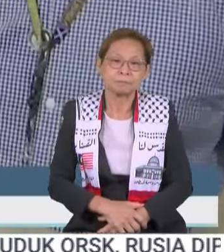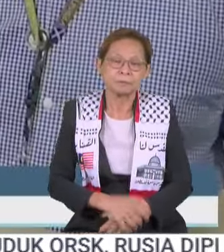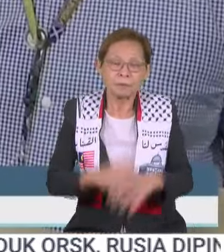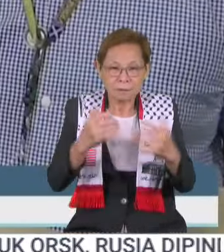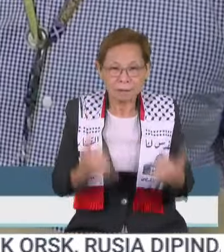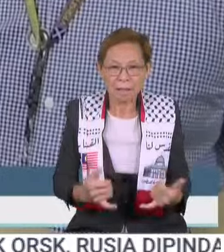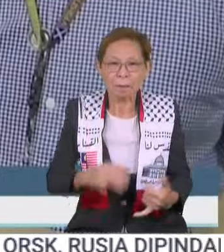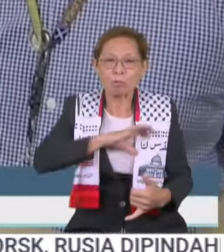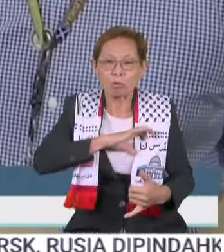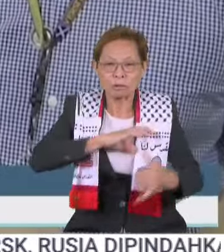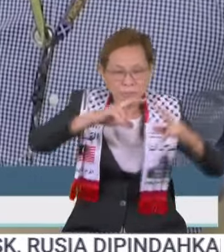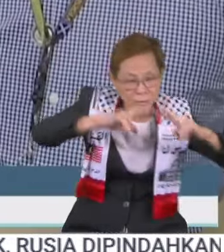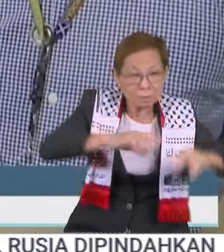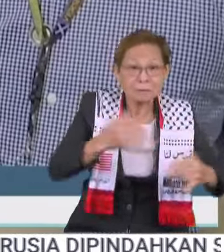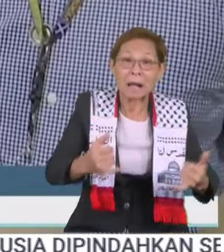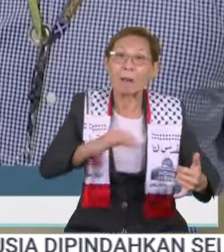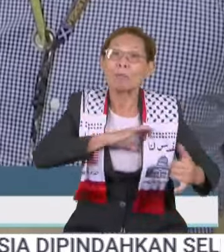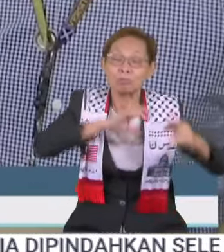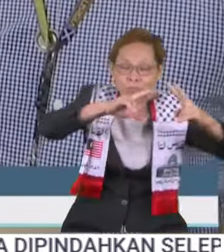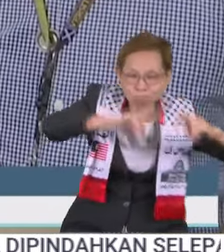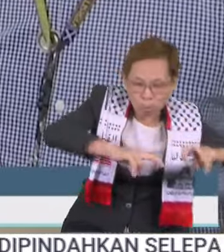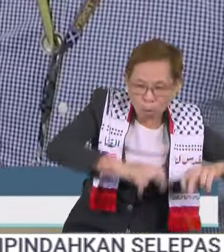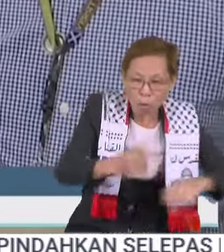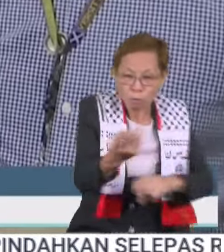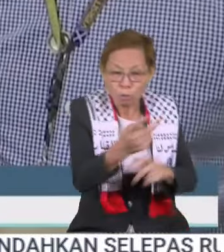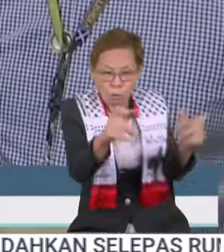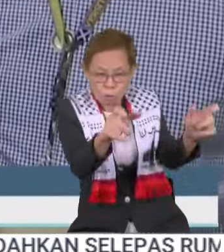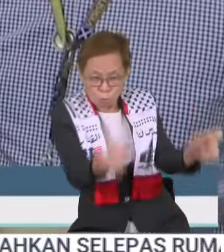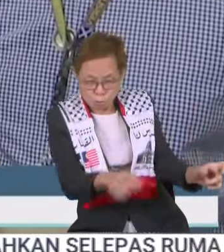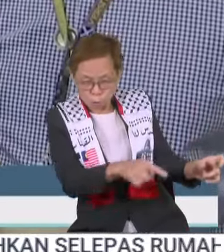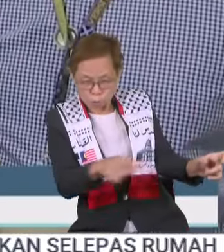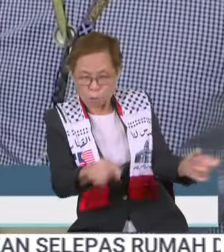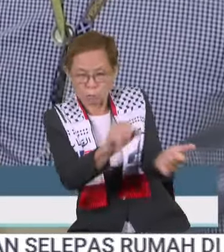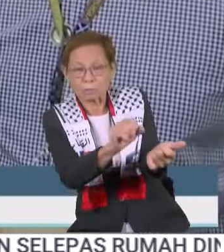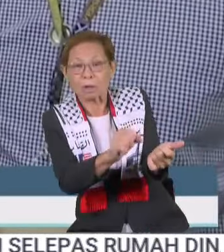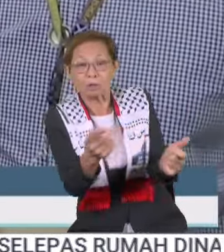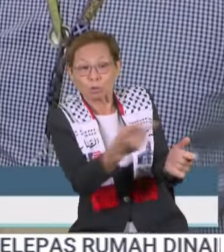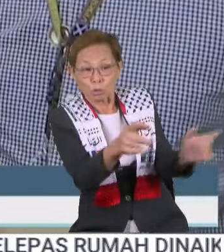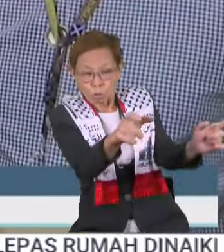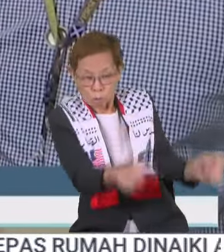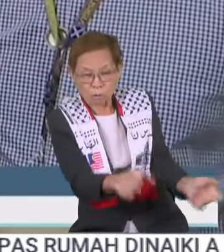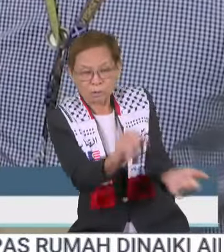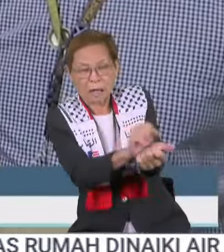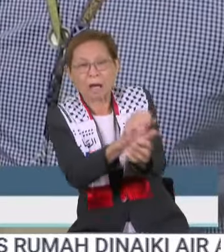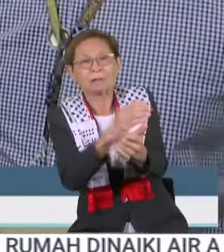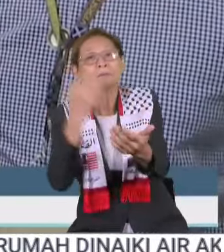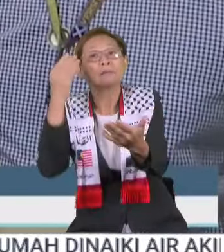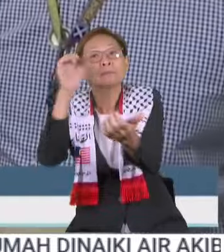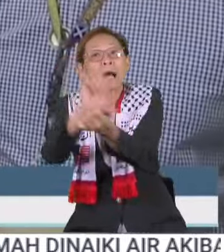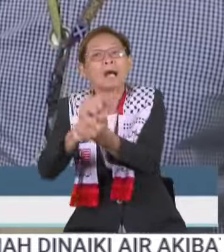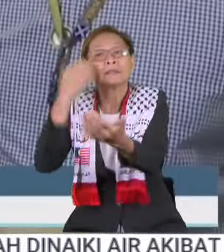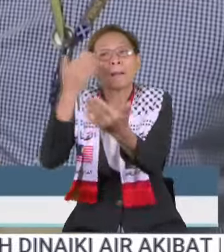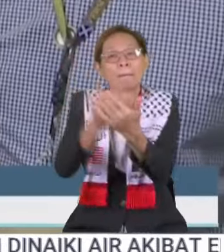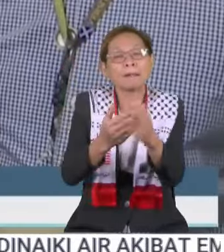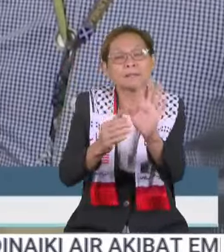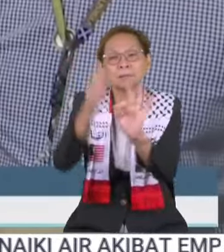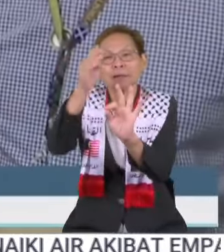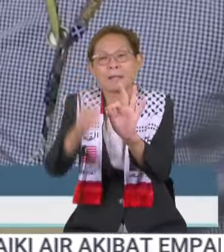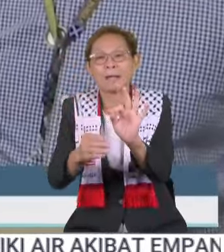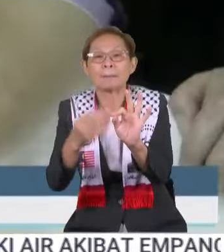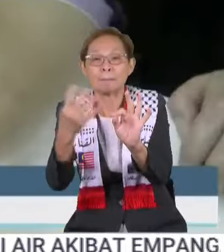Sekarang ini polis dalam siasatan dan kedua-dua suspek yang telah ditangkap telah diriman sampai 9 hari bulan.